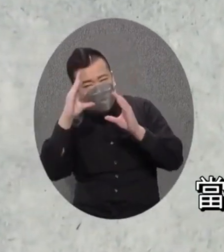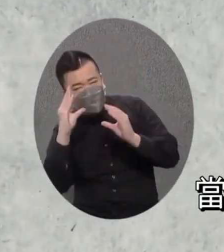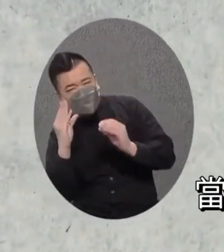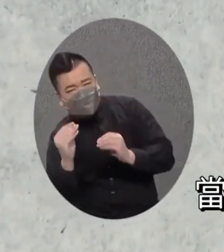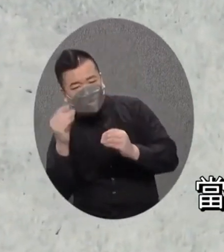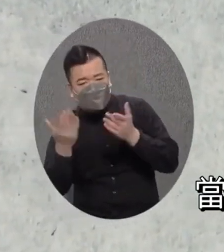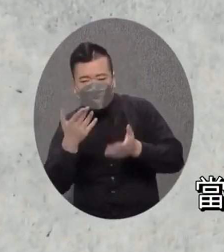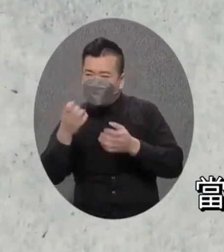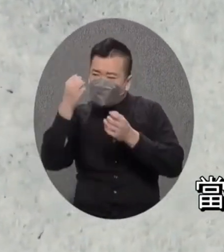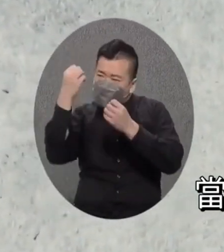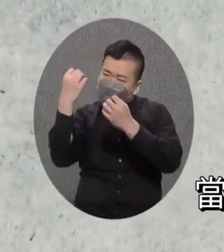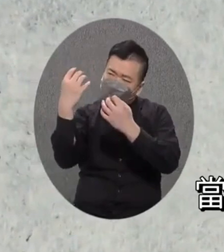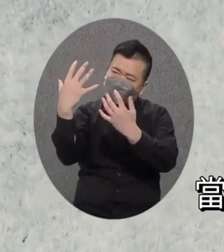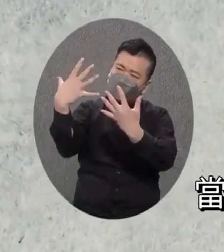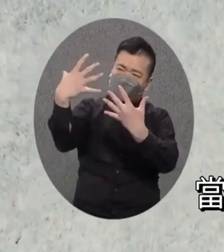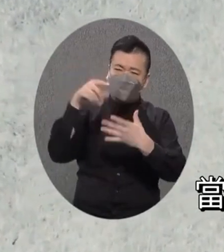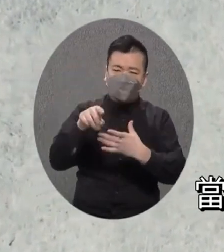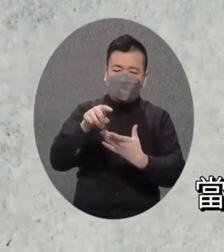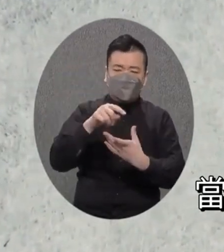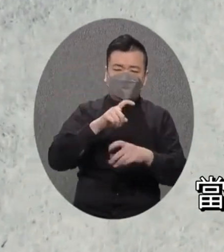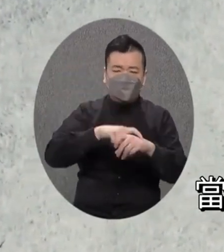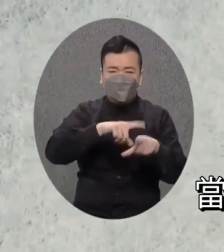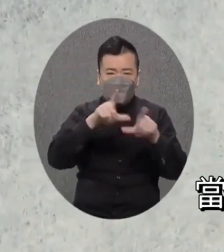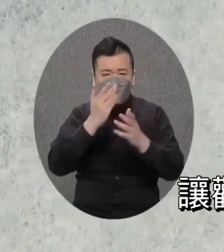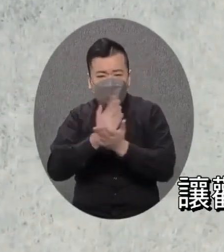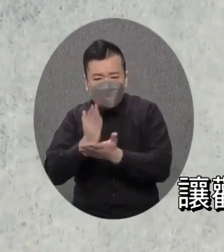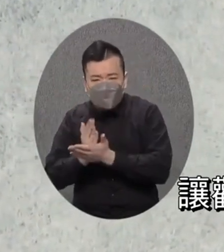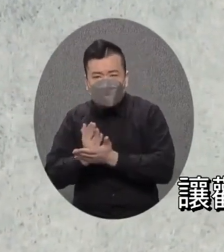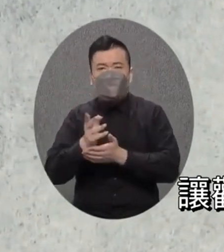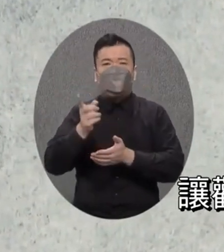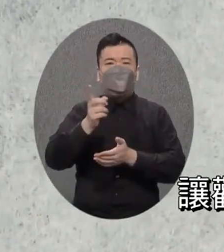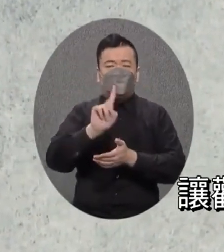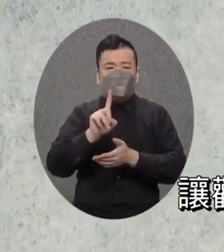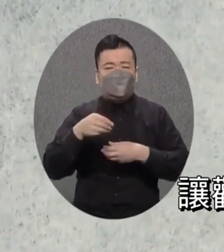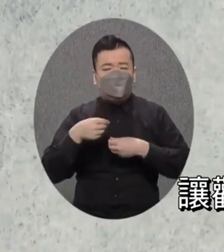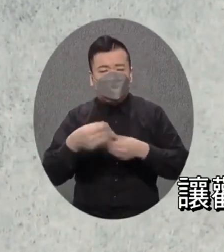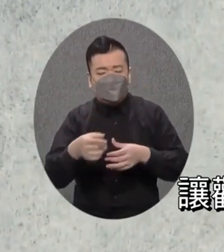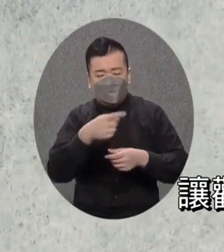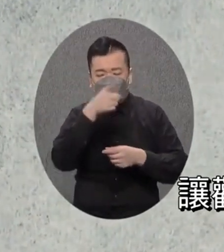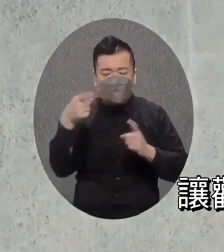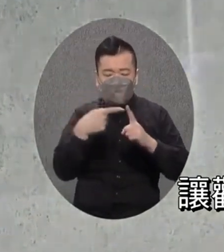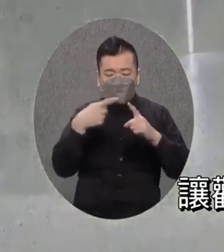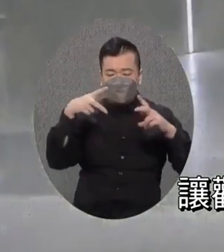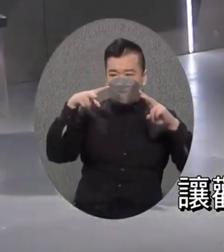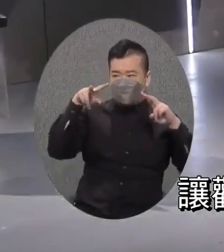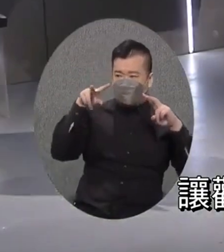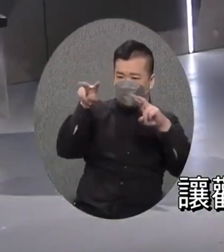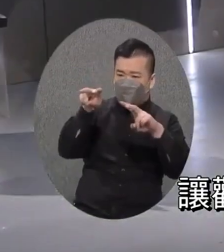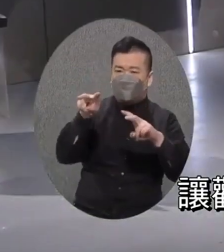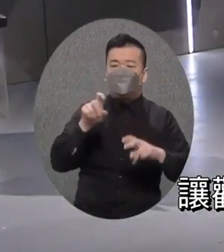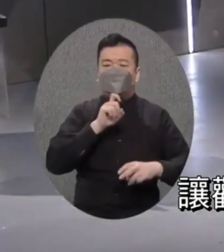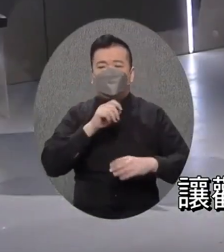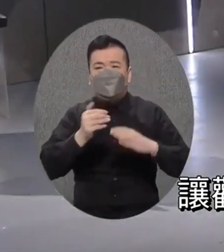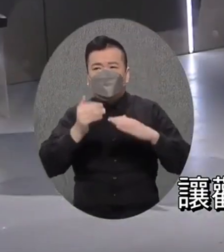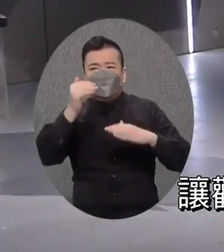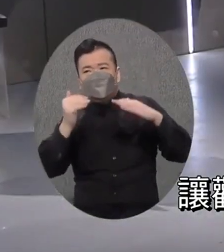個光唔同時候嘅光嘅出現嘅時候，呢個亦都係俾觀眾去有一個不同的層